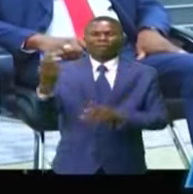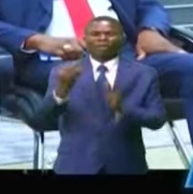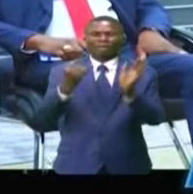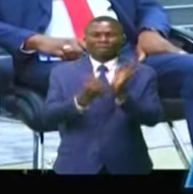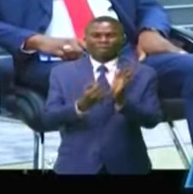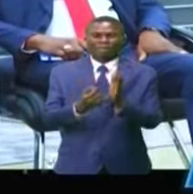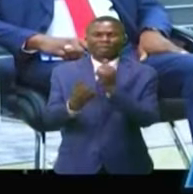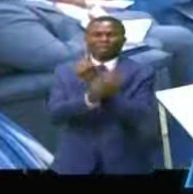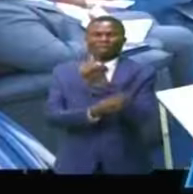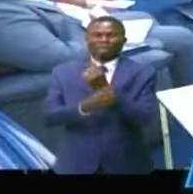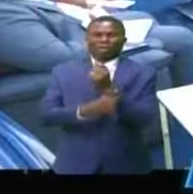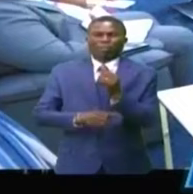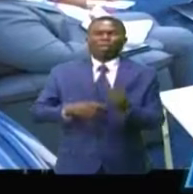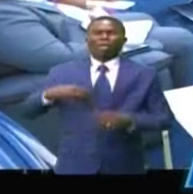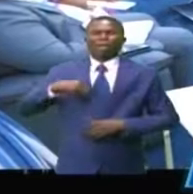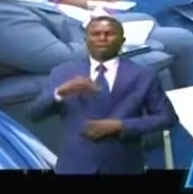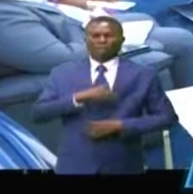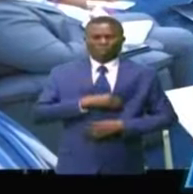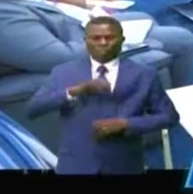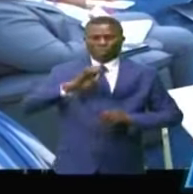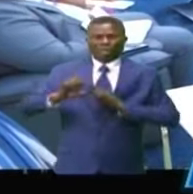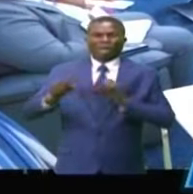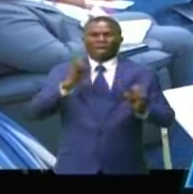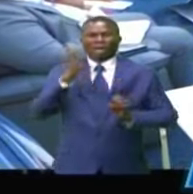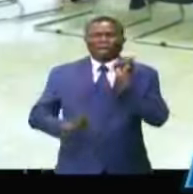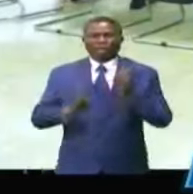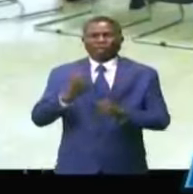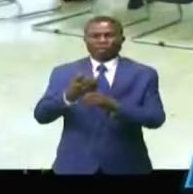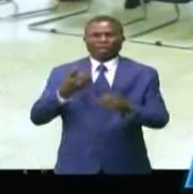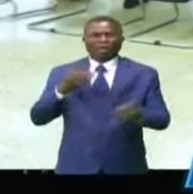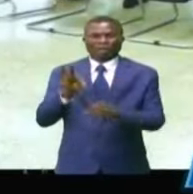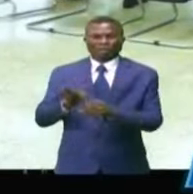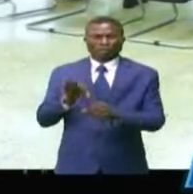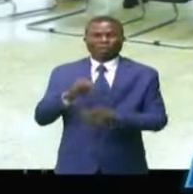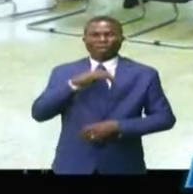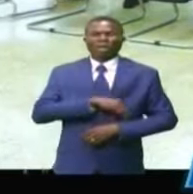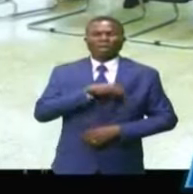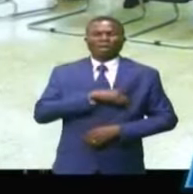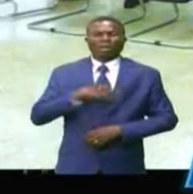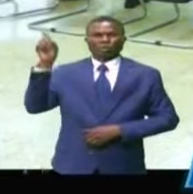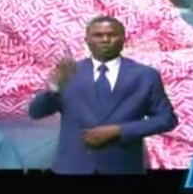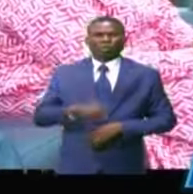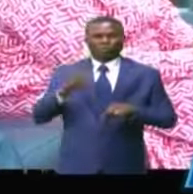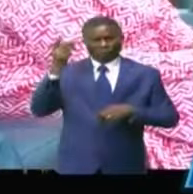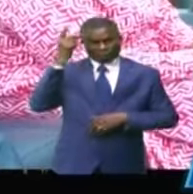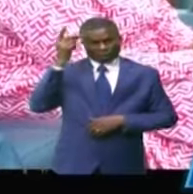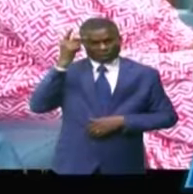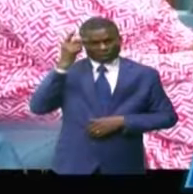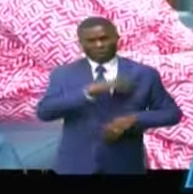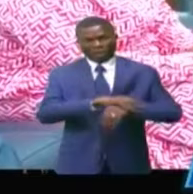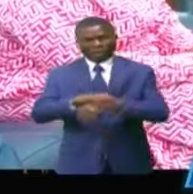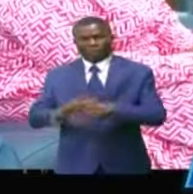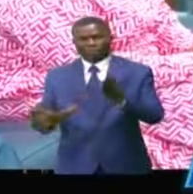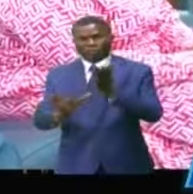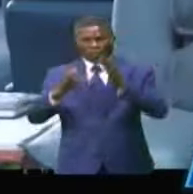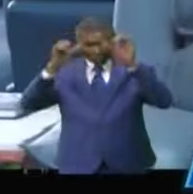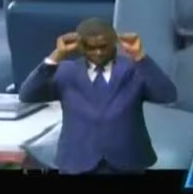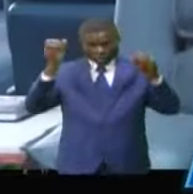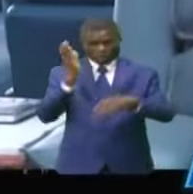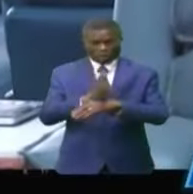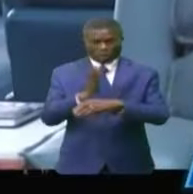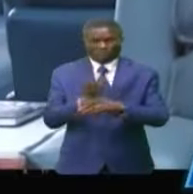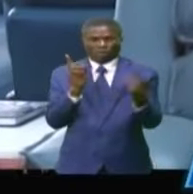mission pour une évaluation préélectorale. Cette mission est à Kinshasa, conduite par la vice-présidente du